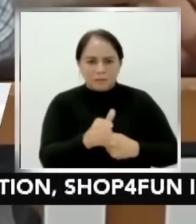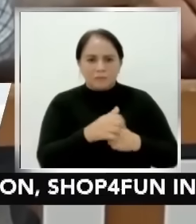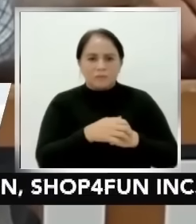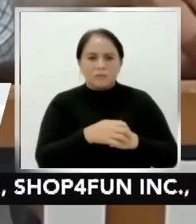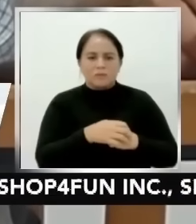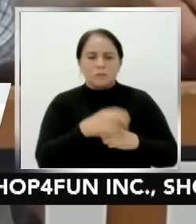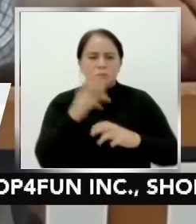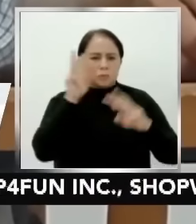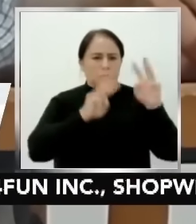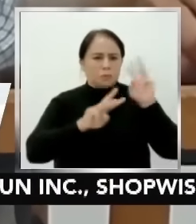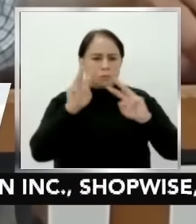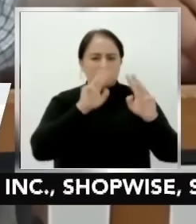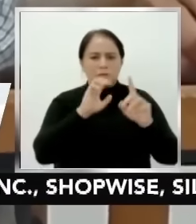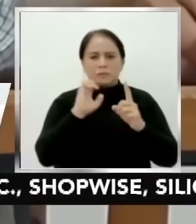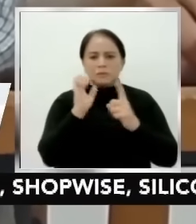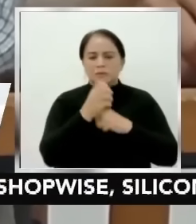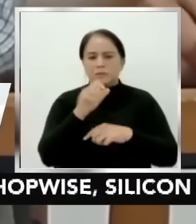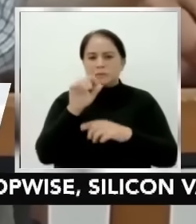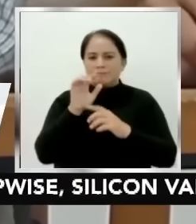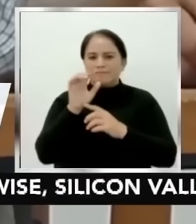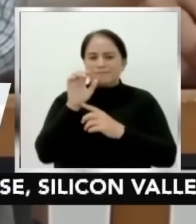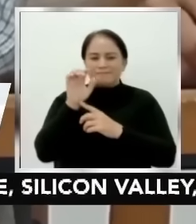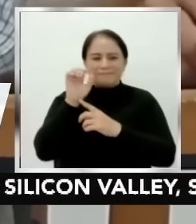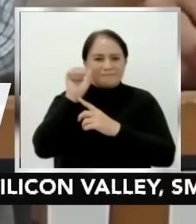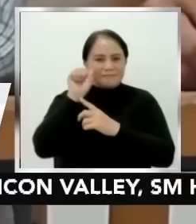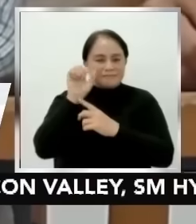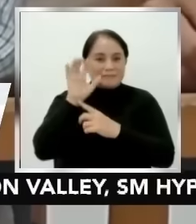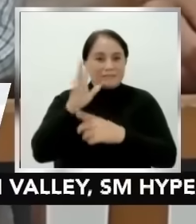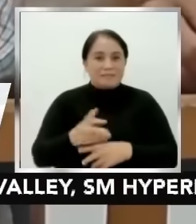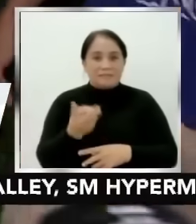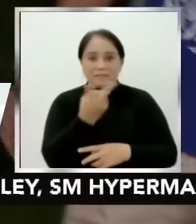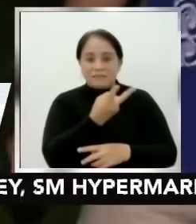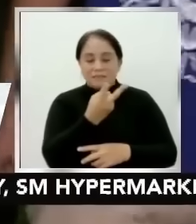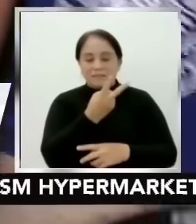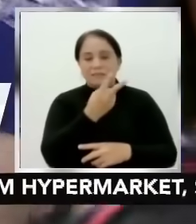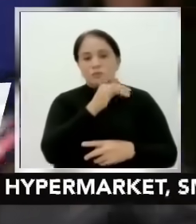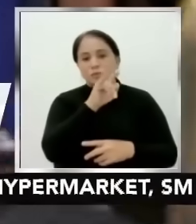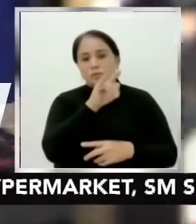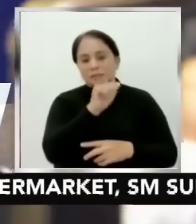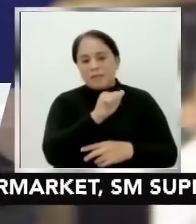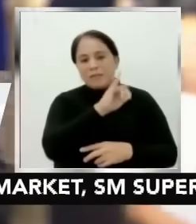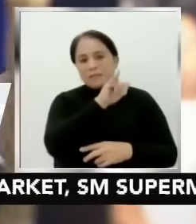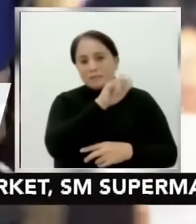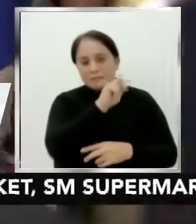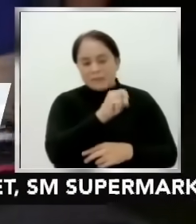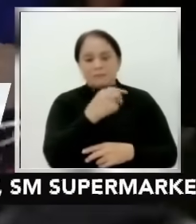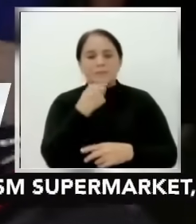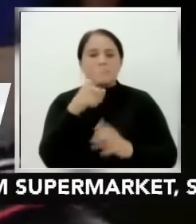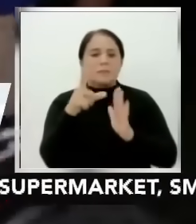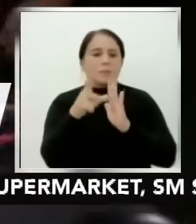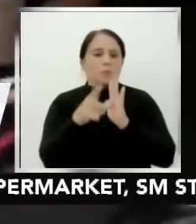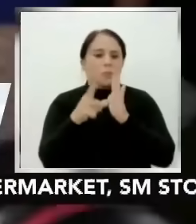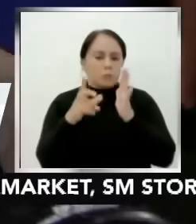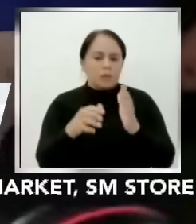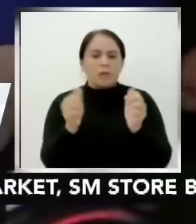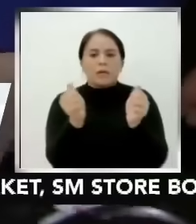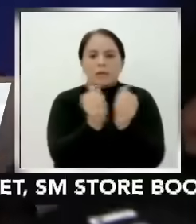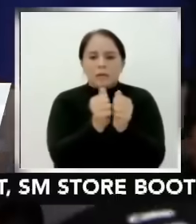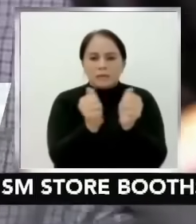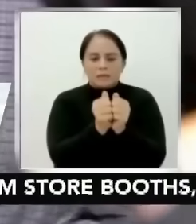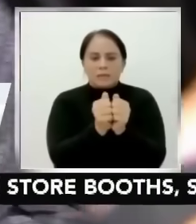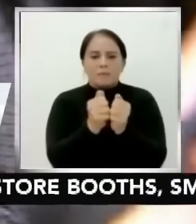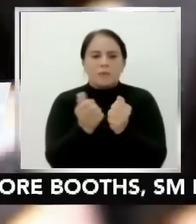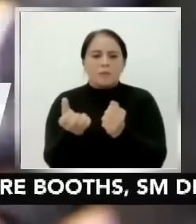mga environmental activists na sina Junila Castro at Jed Tamano. Sabi ng kanilang abogado, kasama na nila ngayon ang kanilang